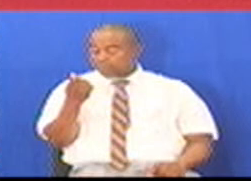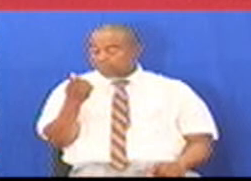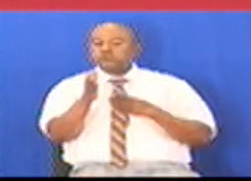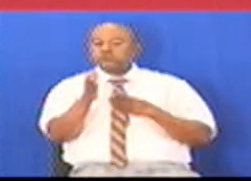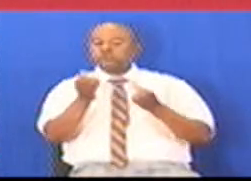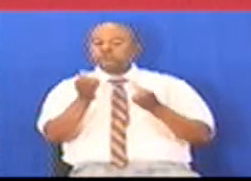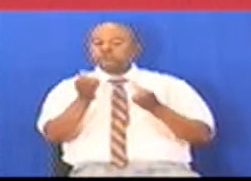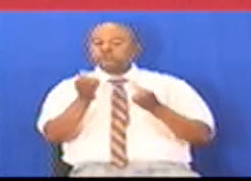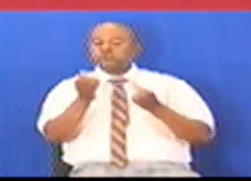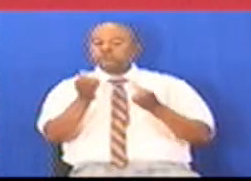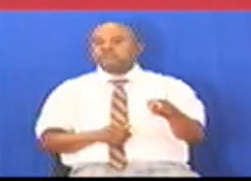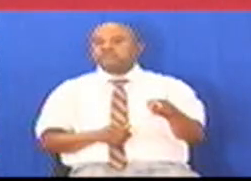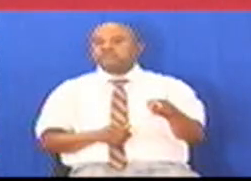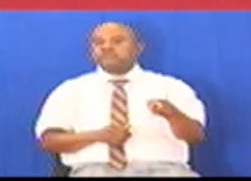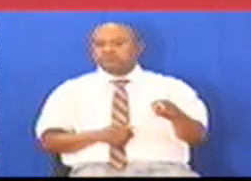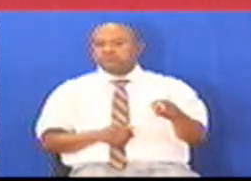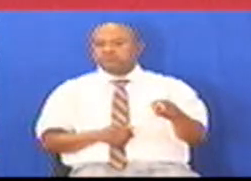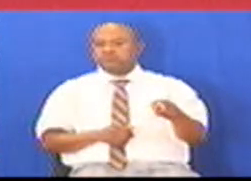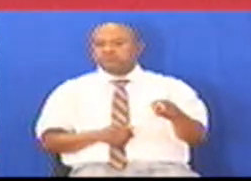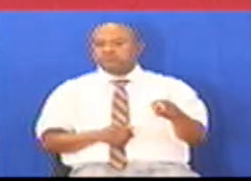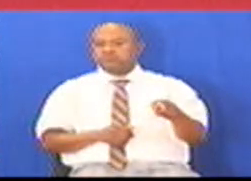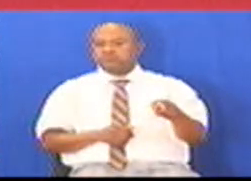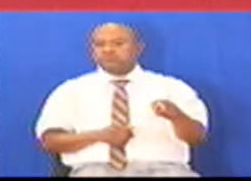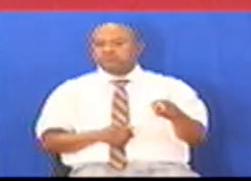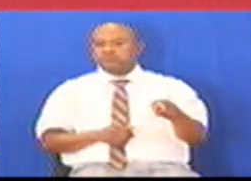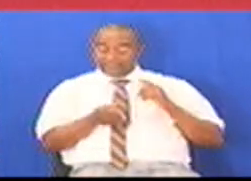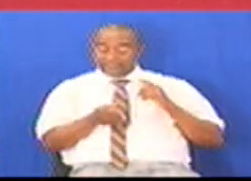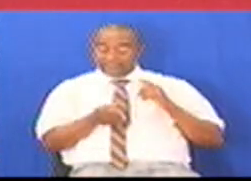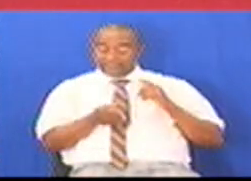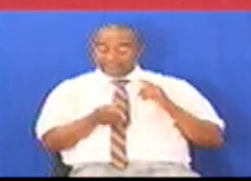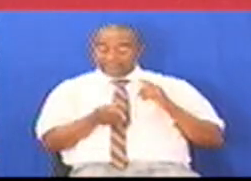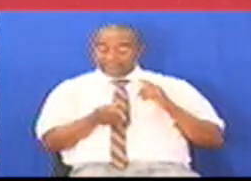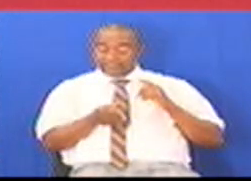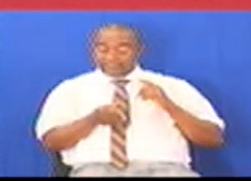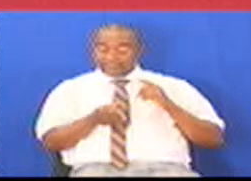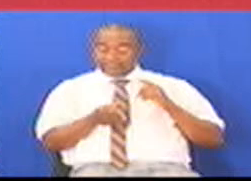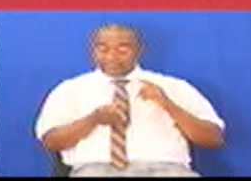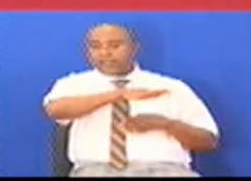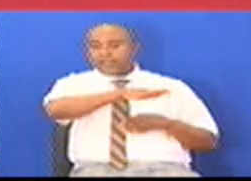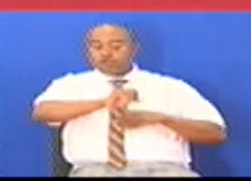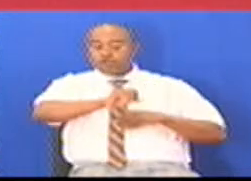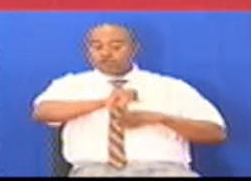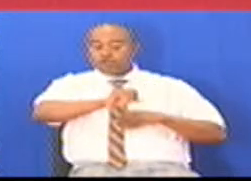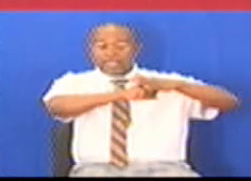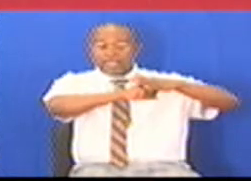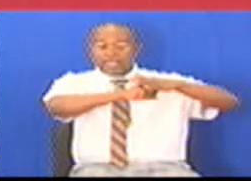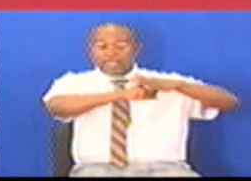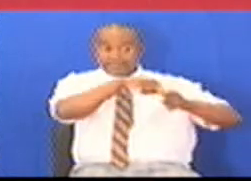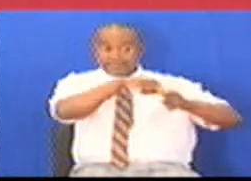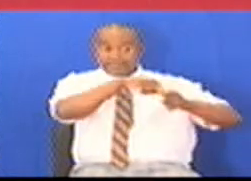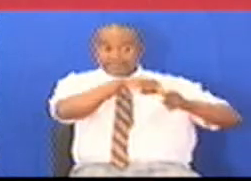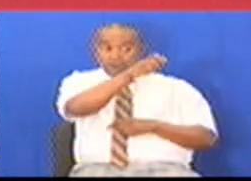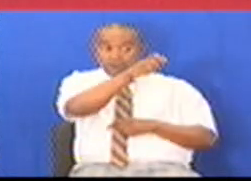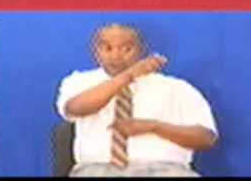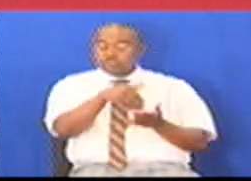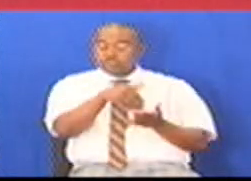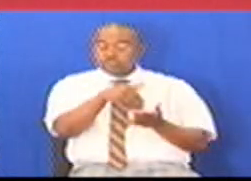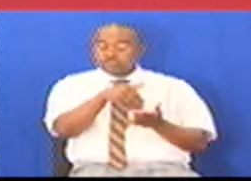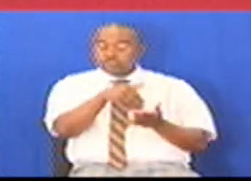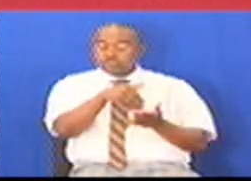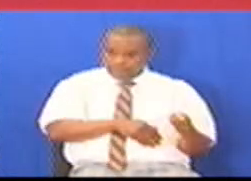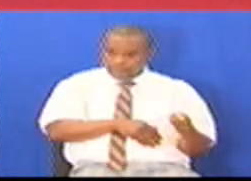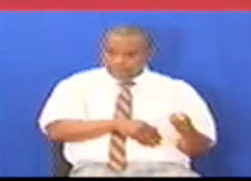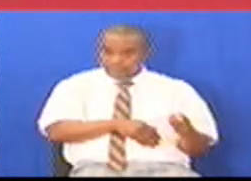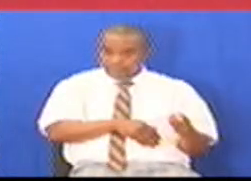mwaka 2020. Tathmini hii itahusu maeneo yanayohusu ustawi wa wananchi wanyonge ambao kimsingi